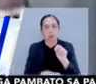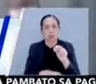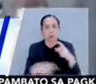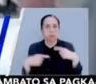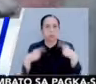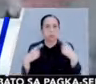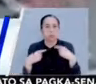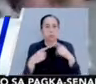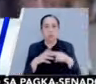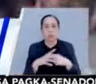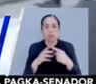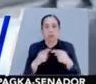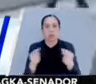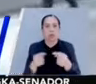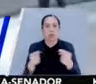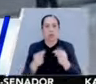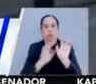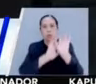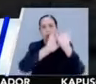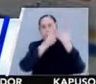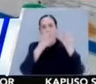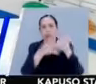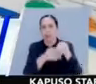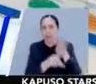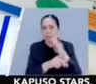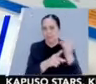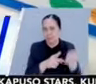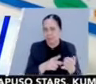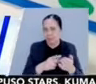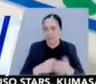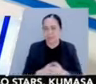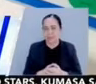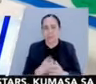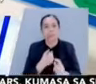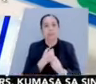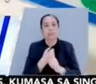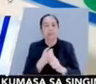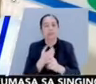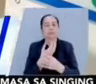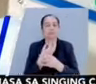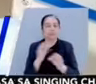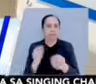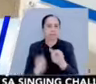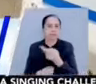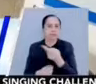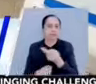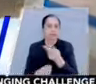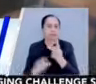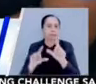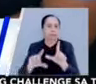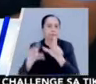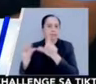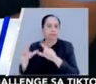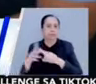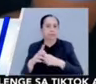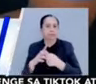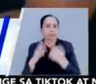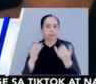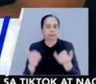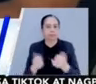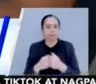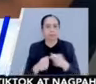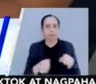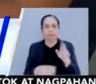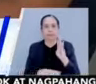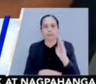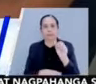sa away basketball sa isang barangay. Pansamantalang nakalaya ang magkapatid na Amores simula ngayong araw. Nagpiyansa sila